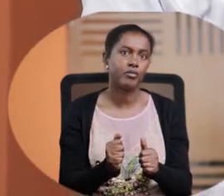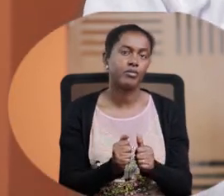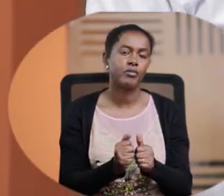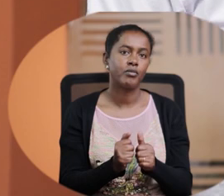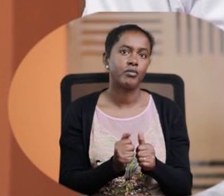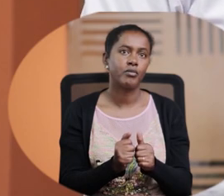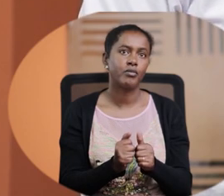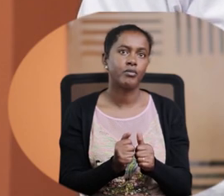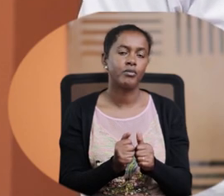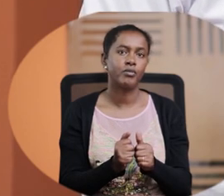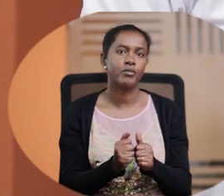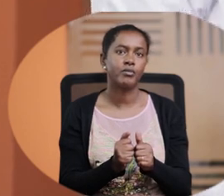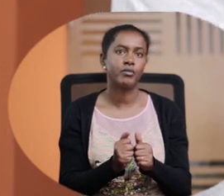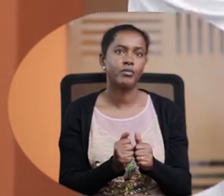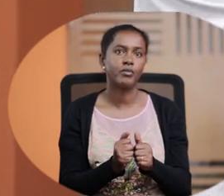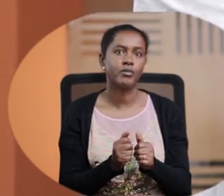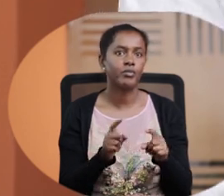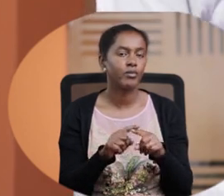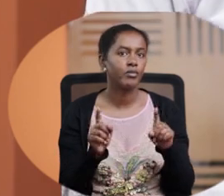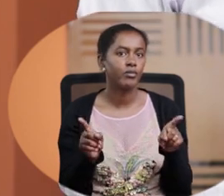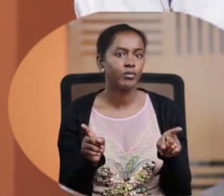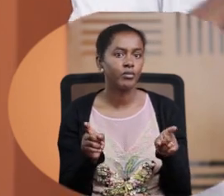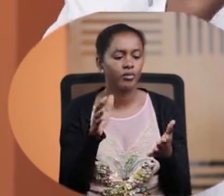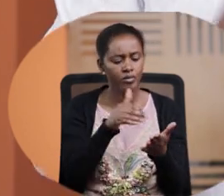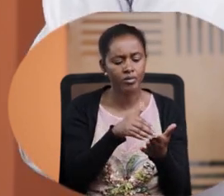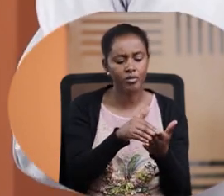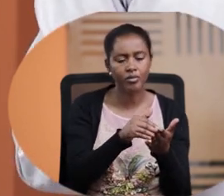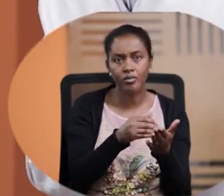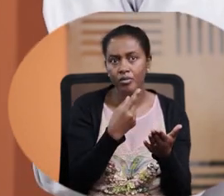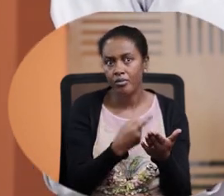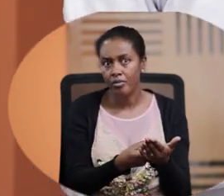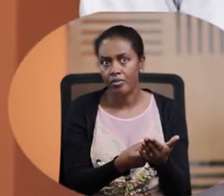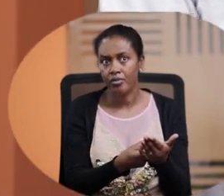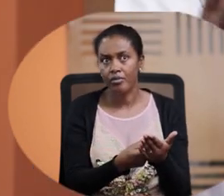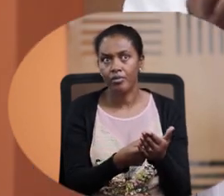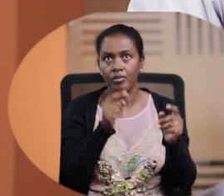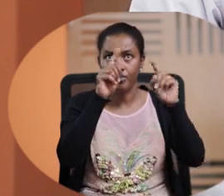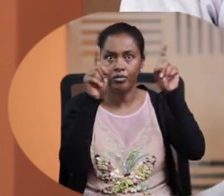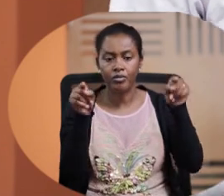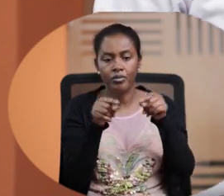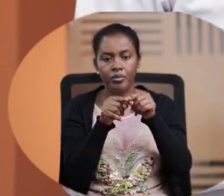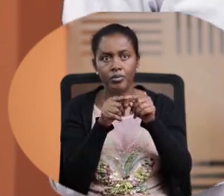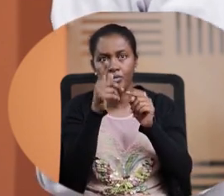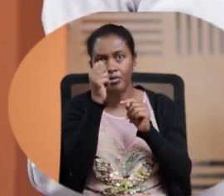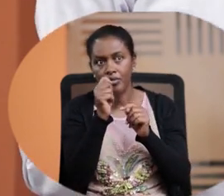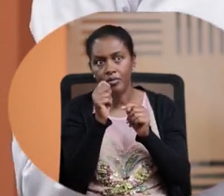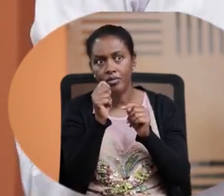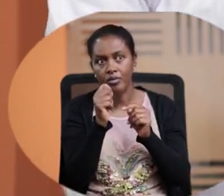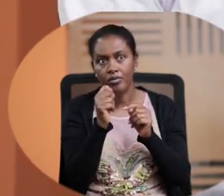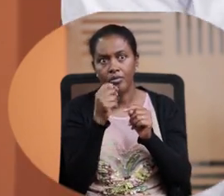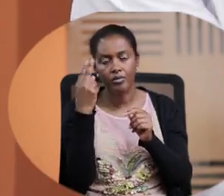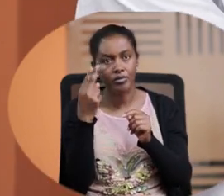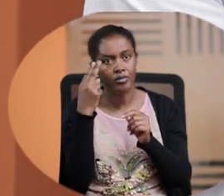salphaatti hubachuun nu rakkisuu danda'a jecha garuu bifa gabatee deddeebi'insaa yookaan gabatee taalitiin yoo qindeessine salphaadhumattiin hubachuun ni danda'ama